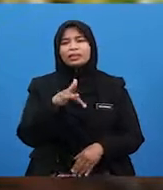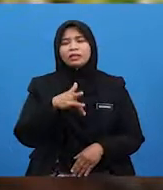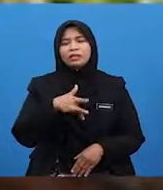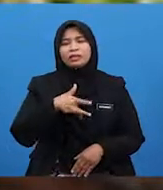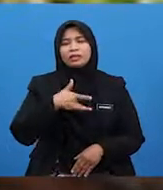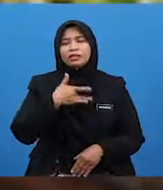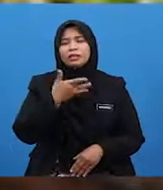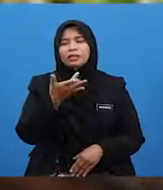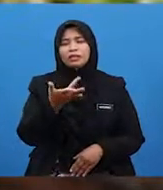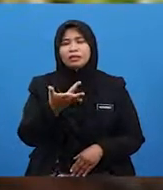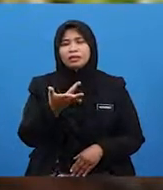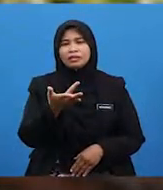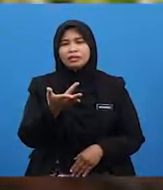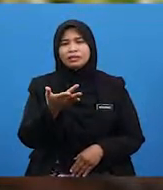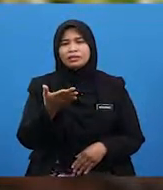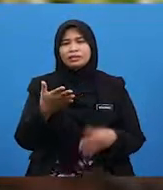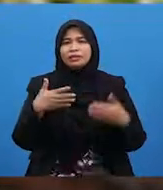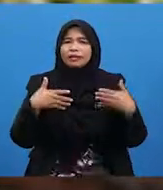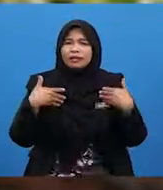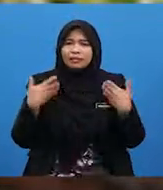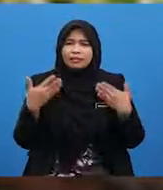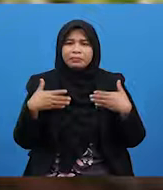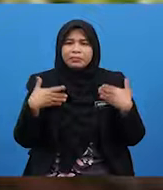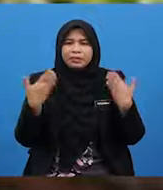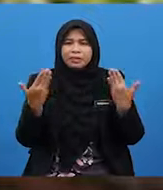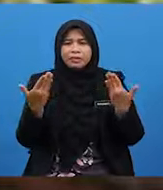rasa gembira,